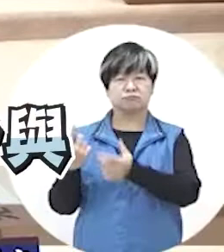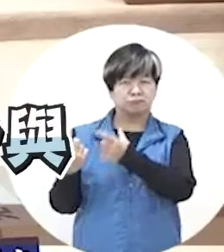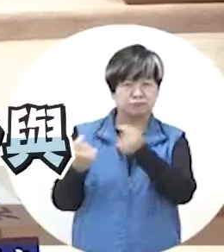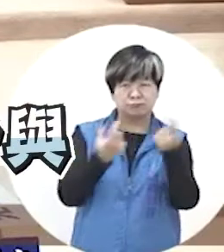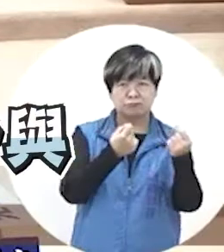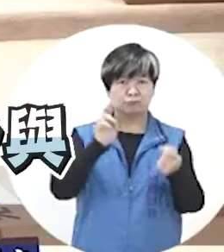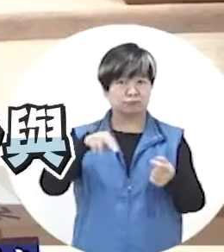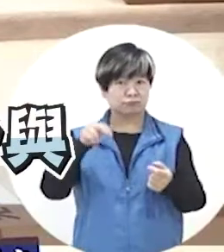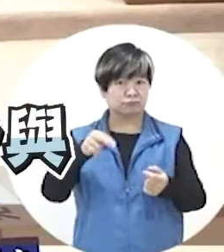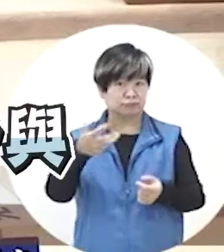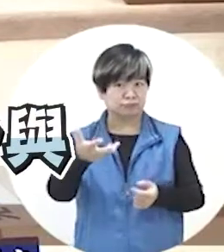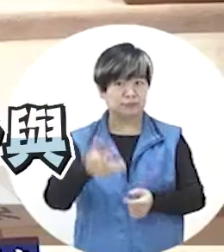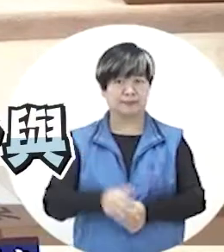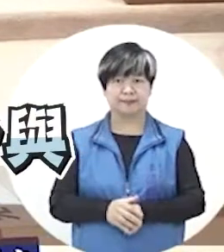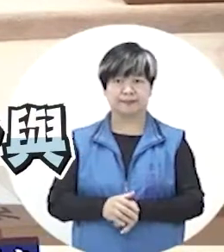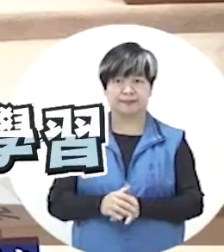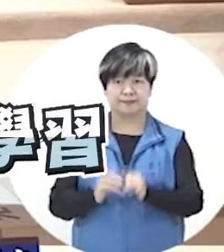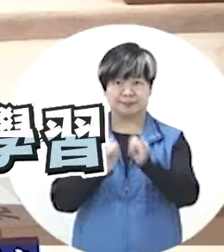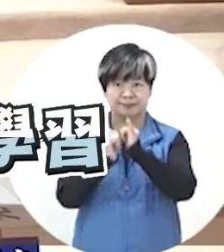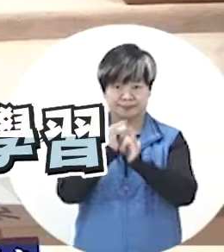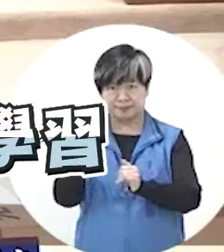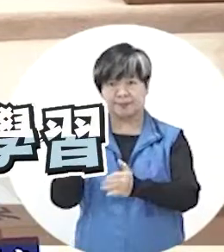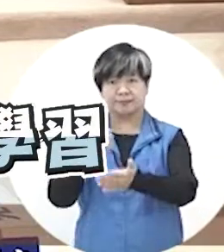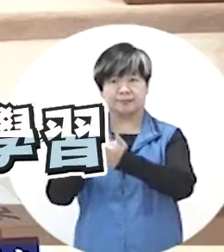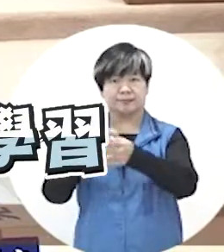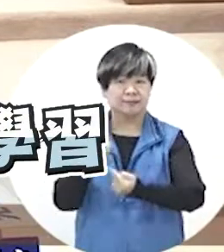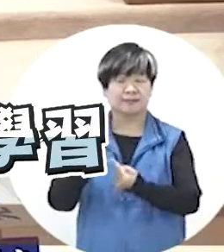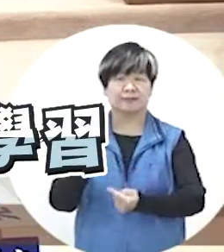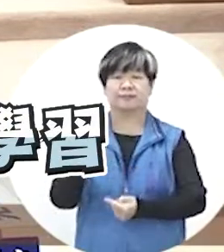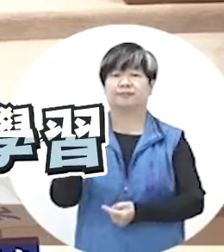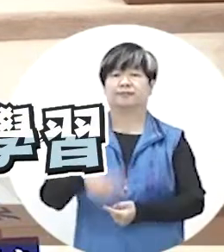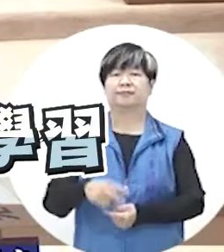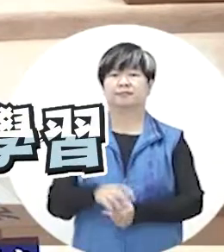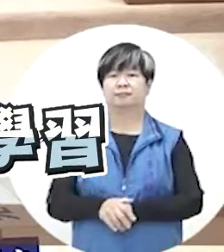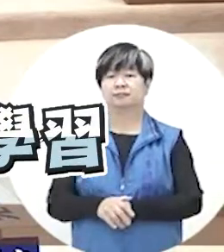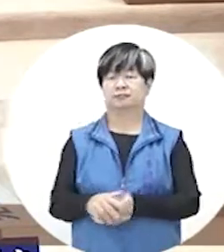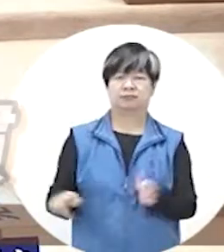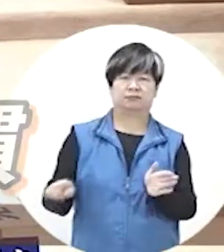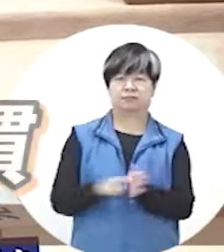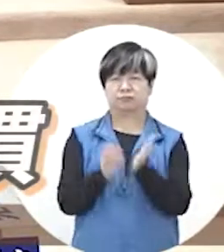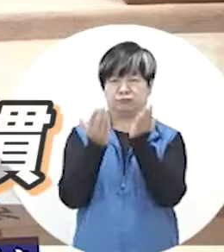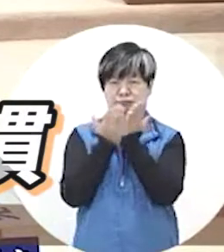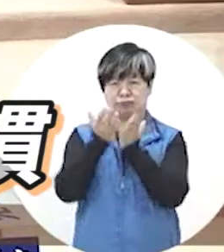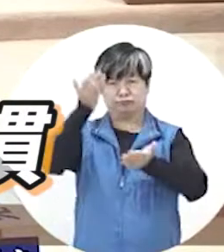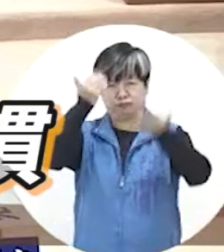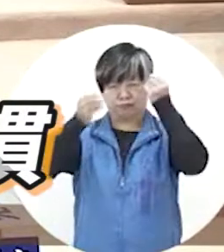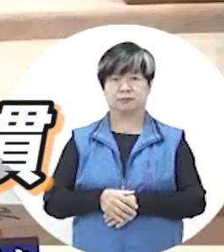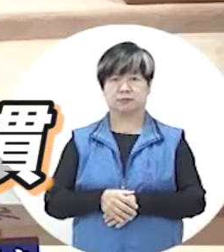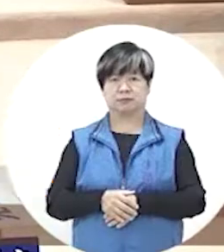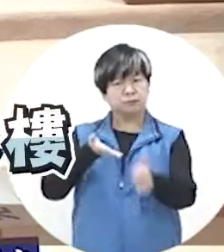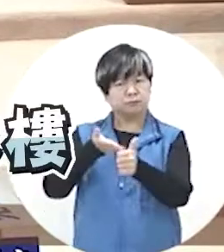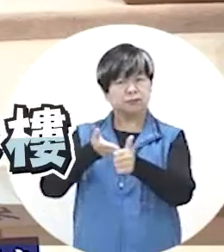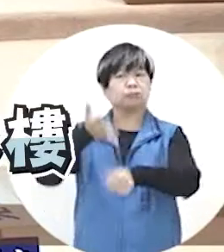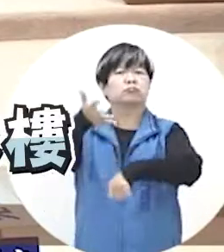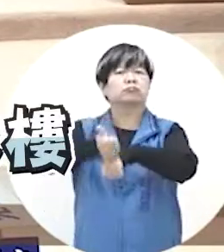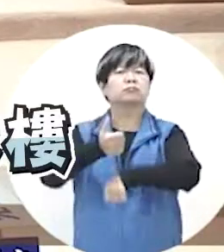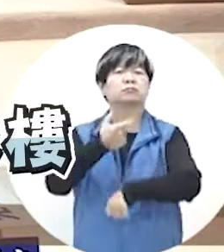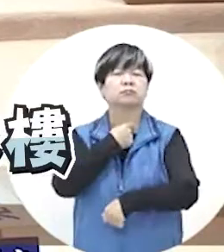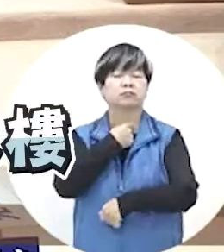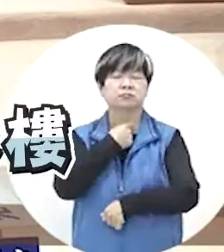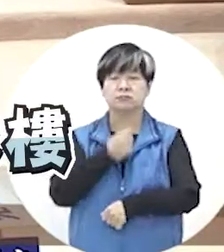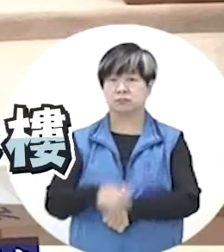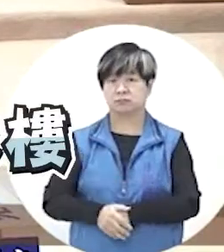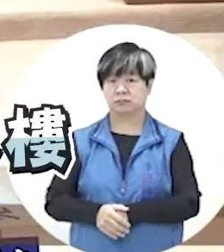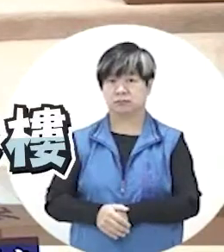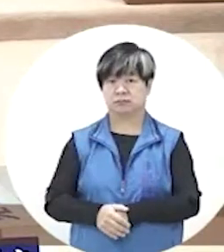续参与是在社区的参与、志工的参与，或者是终身学习，你要培养他终身学习的习惯。那今天我们这